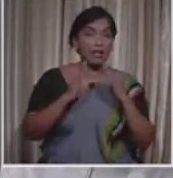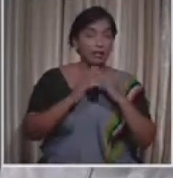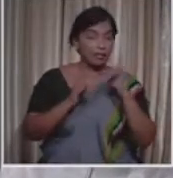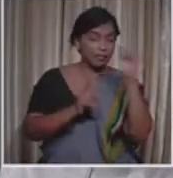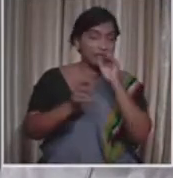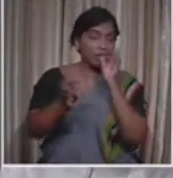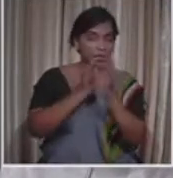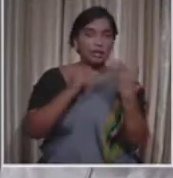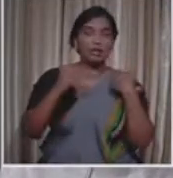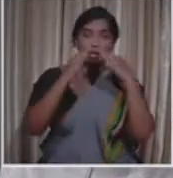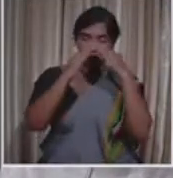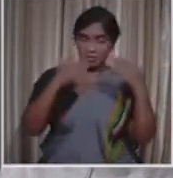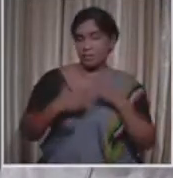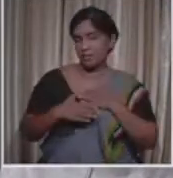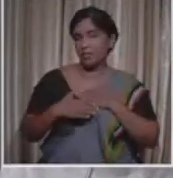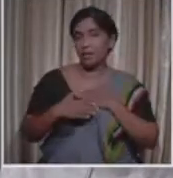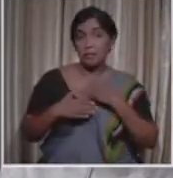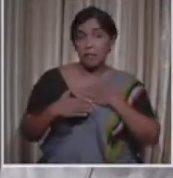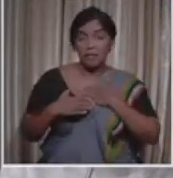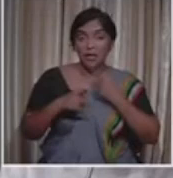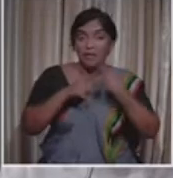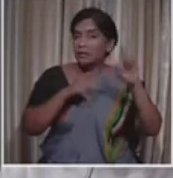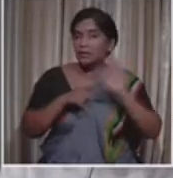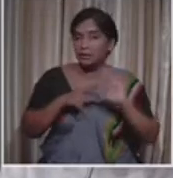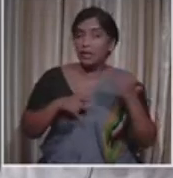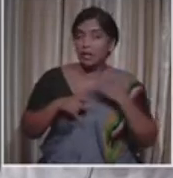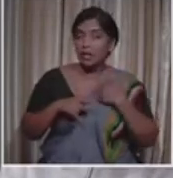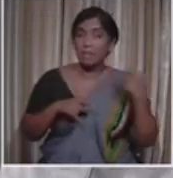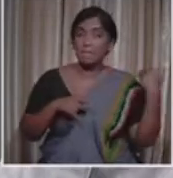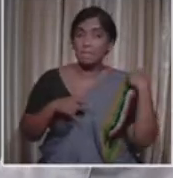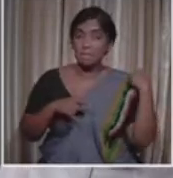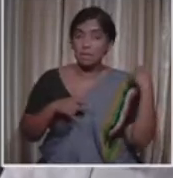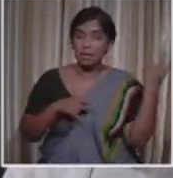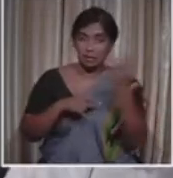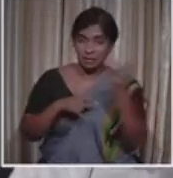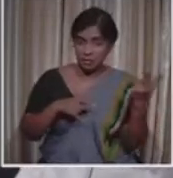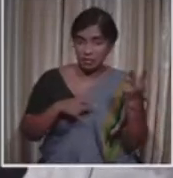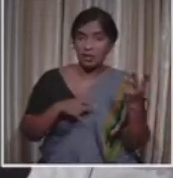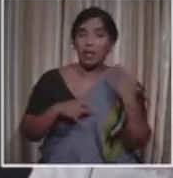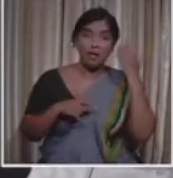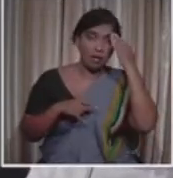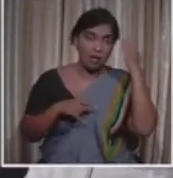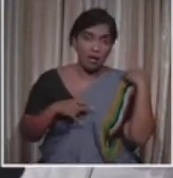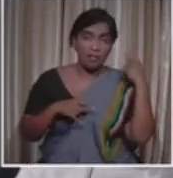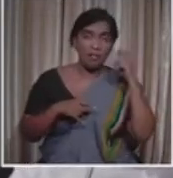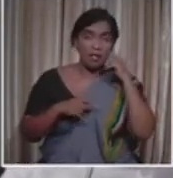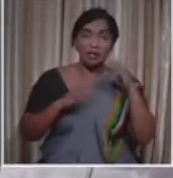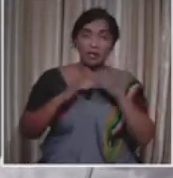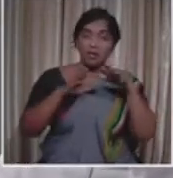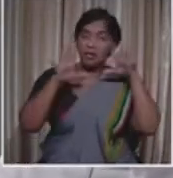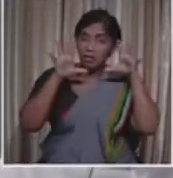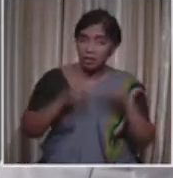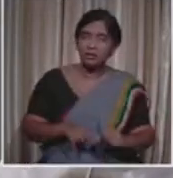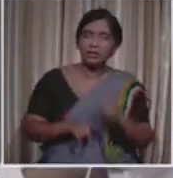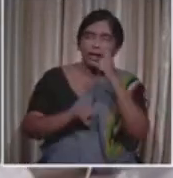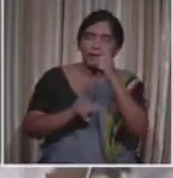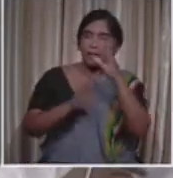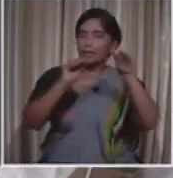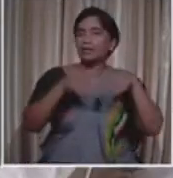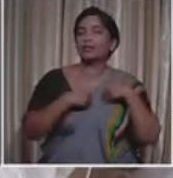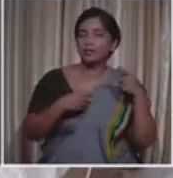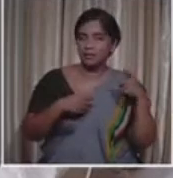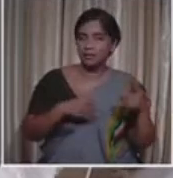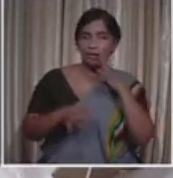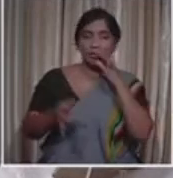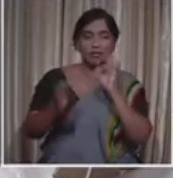නිවස. ඒ මගේ නිවස මගේ විතරක් නෙවෙයි. මගේ සහෝදරයන් දෙදෙනාට මගේ දෙමව්පියන් මේ මහ පොළොව මත උරුම කර එකම දේපොළ. ඒක